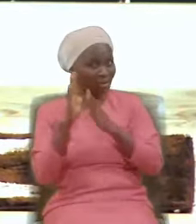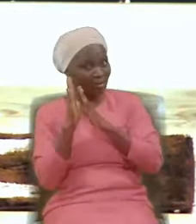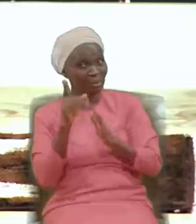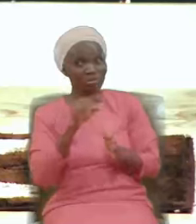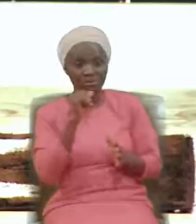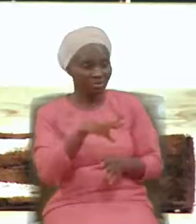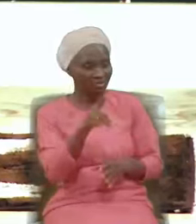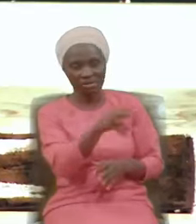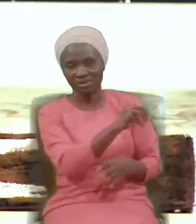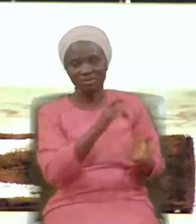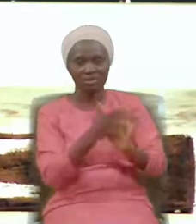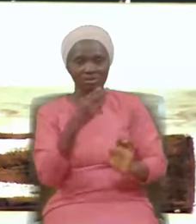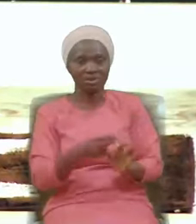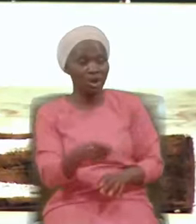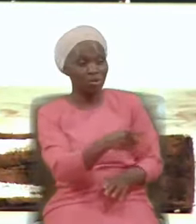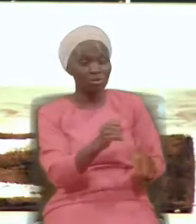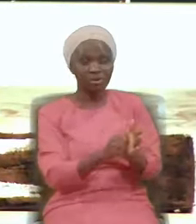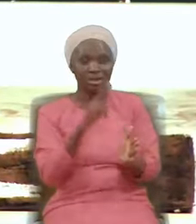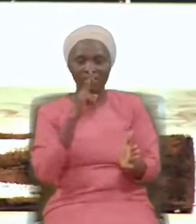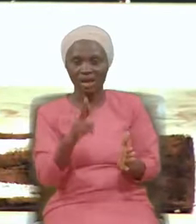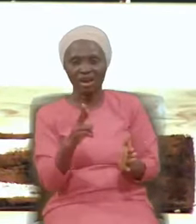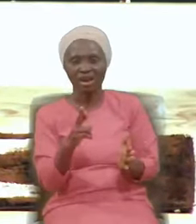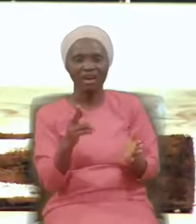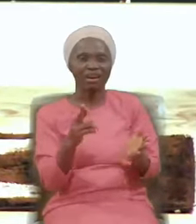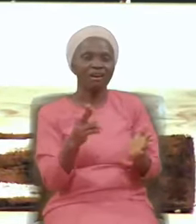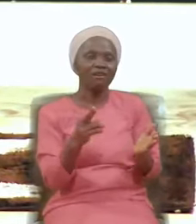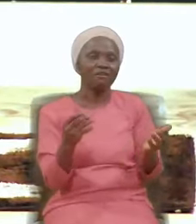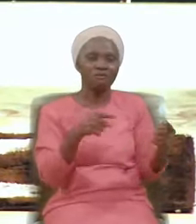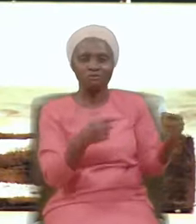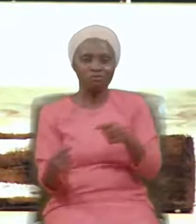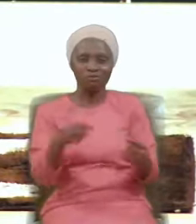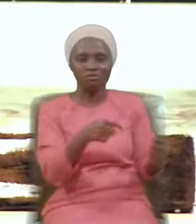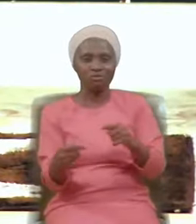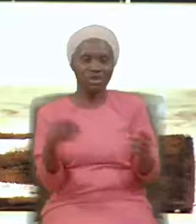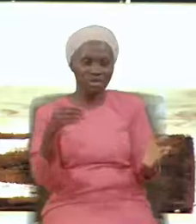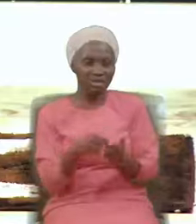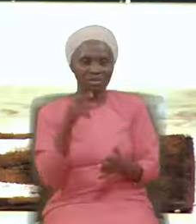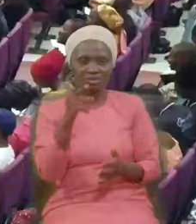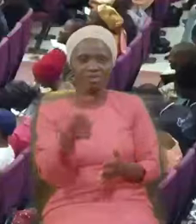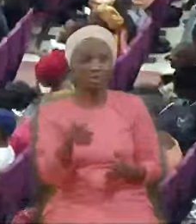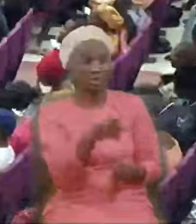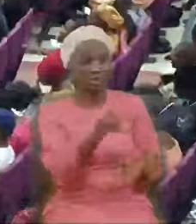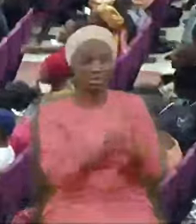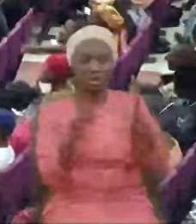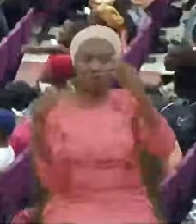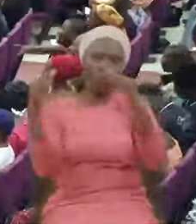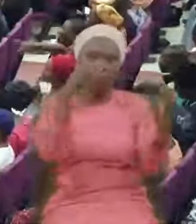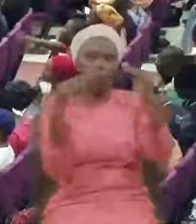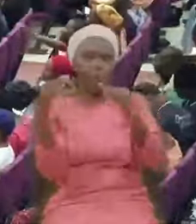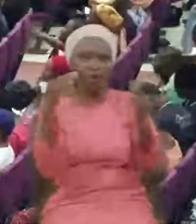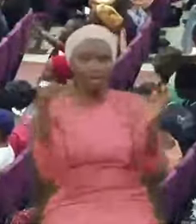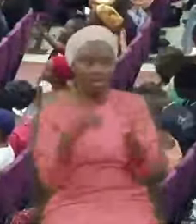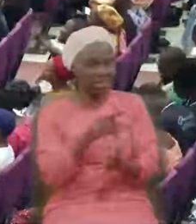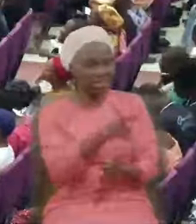te suscitaient querelle, ils seront réduits à rien, réduits au néant, ceux qui te